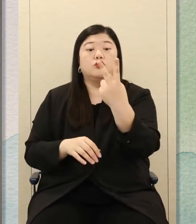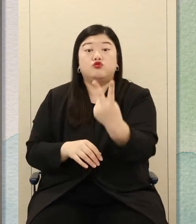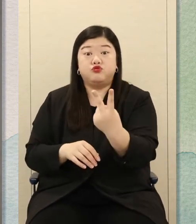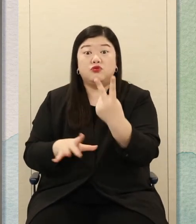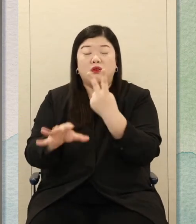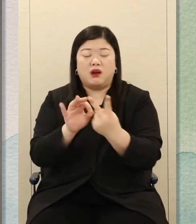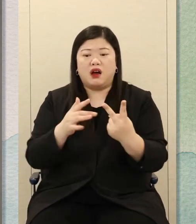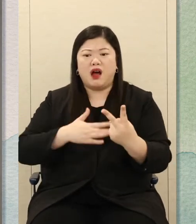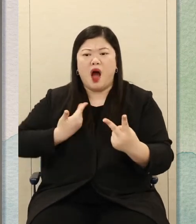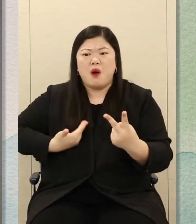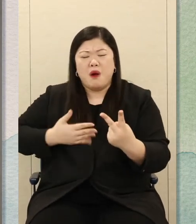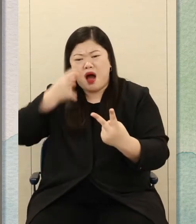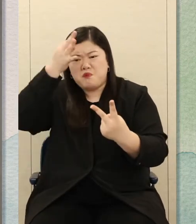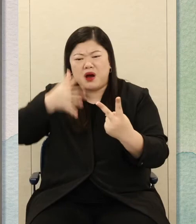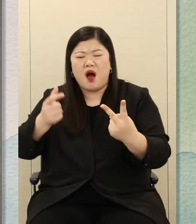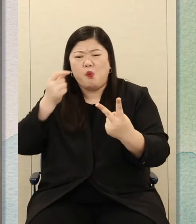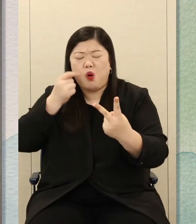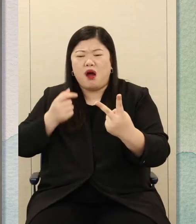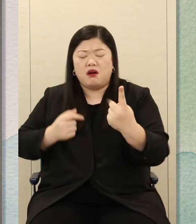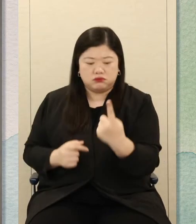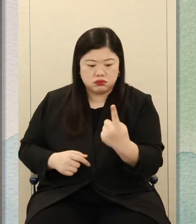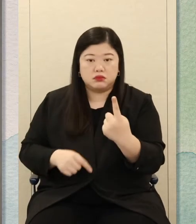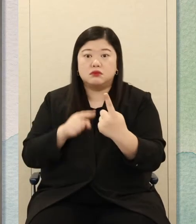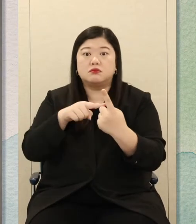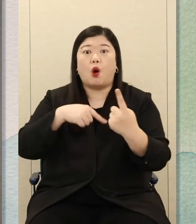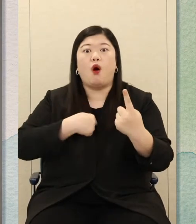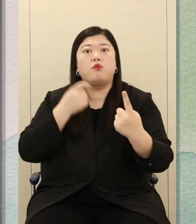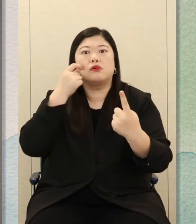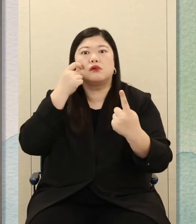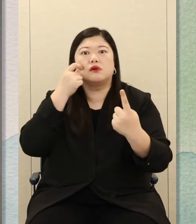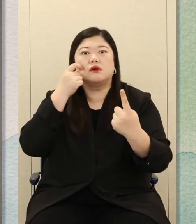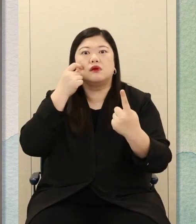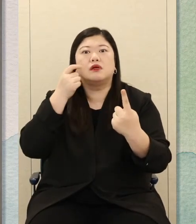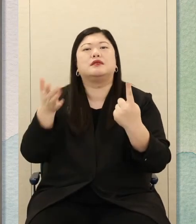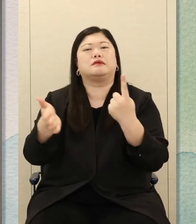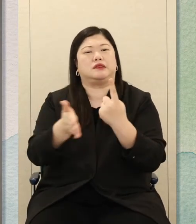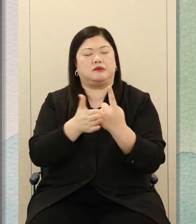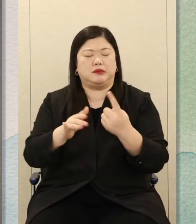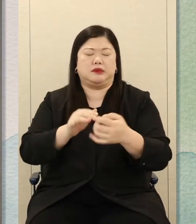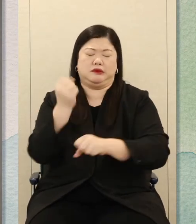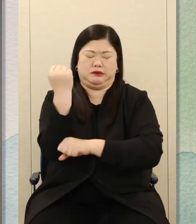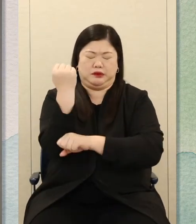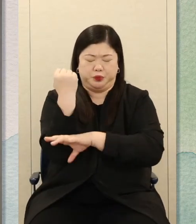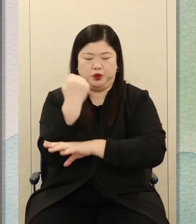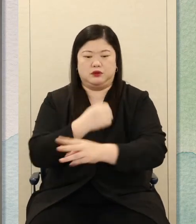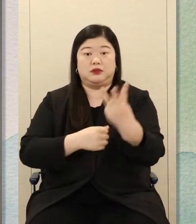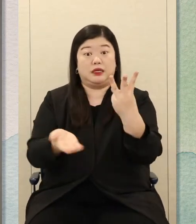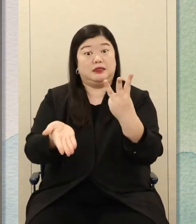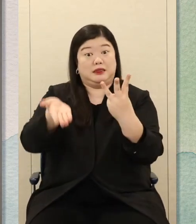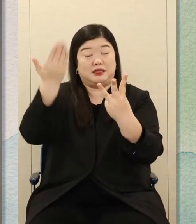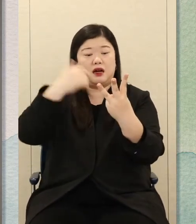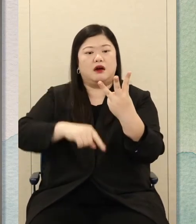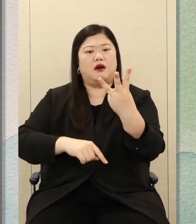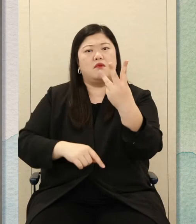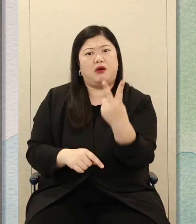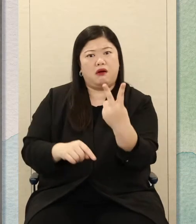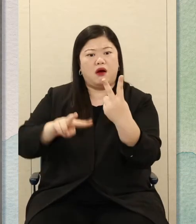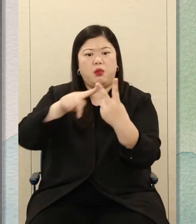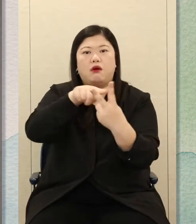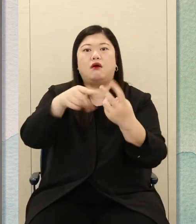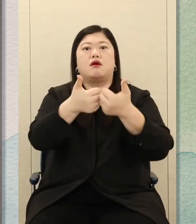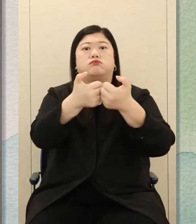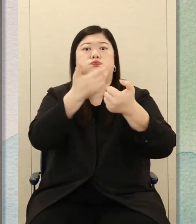금방 없어져요. 예, 그러면 결국 개인의 사정에 따라서 안 하게 되거든요. 그래서 핵심회원 셋만 있으면 굉장히